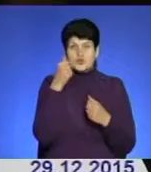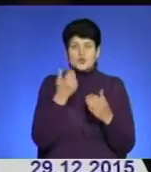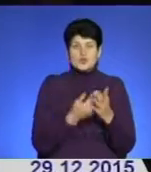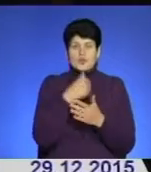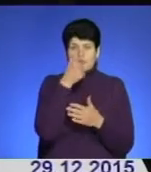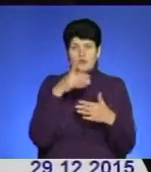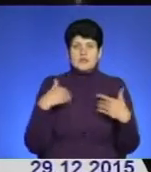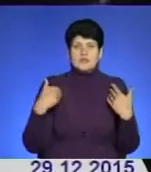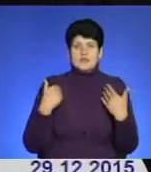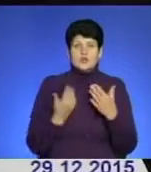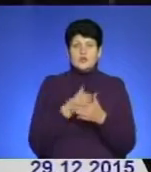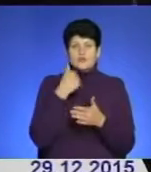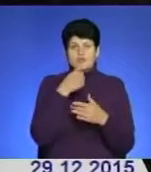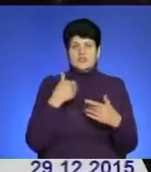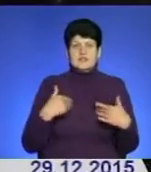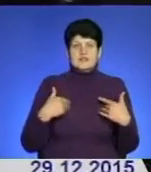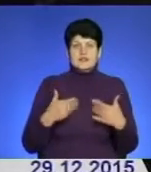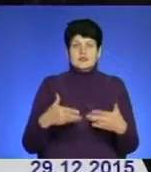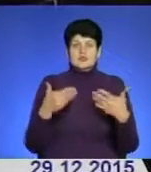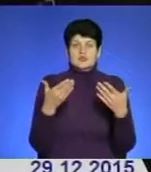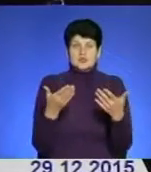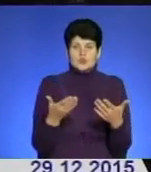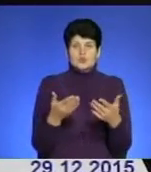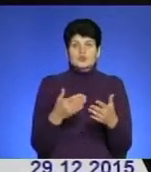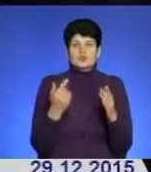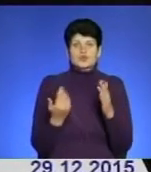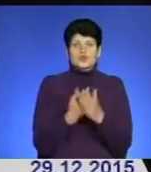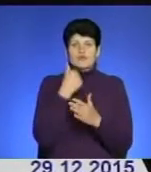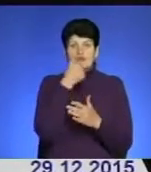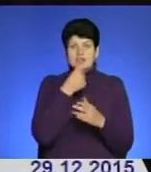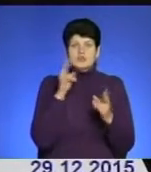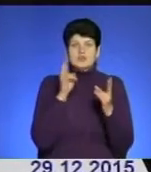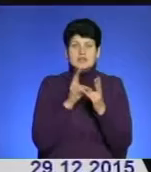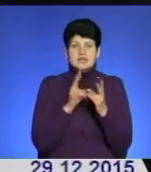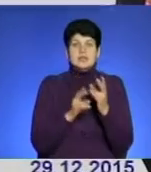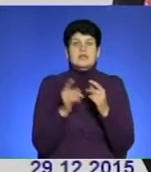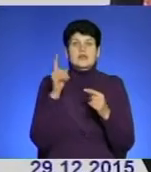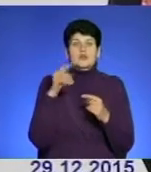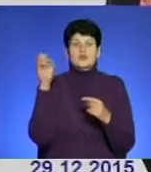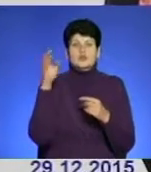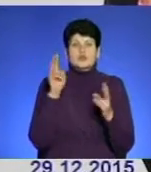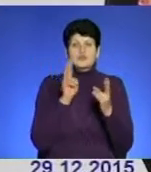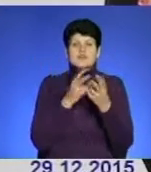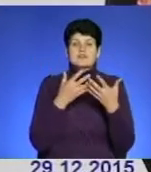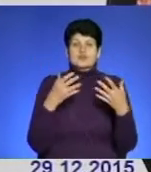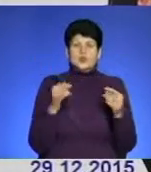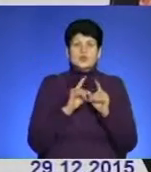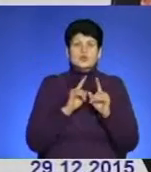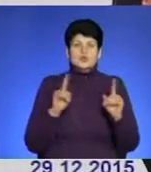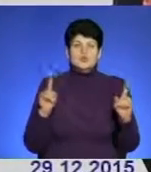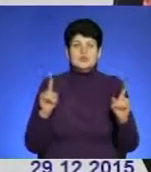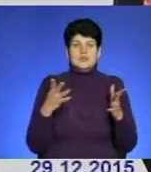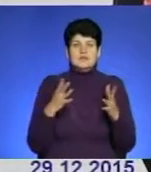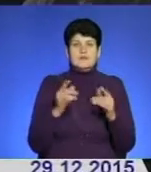вітаю. Новорічні вітання вам шлю. Щоб ви новий рік так зустрічали, як сонце зустрічає весну. Особливий подарунок отримав